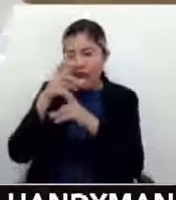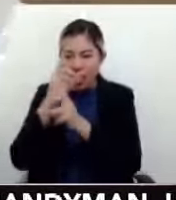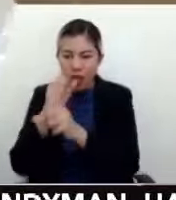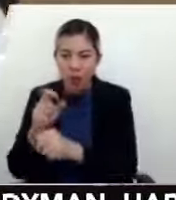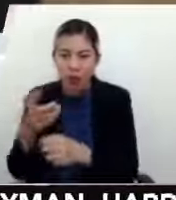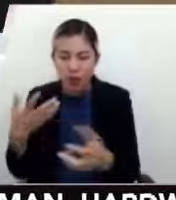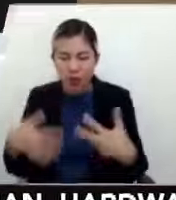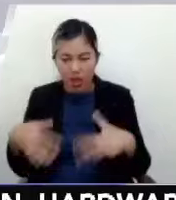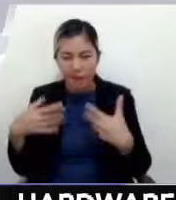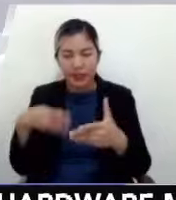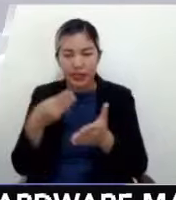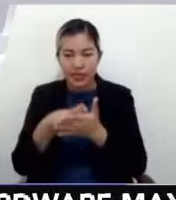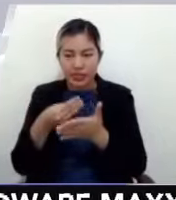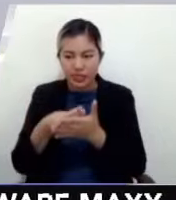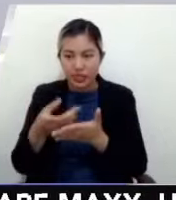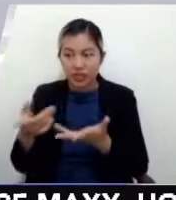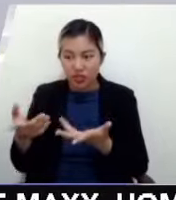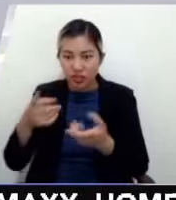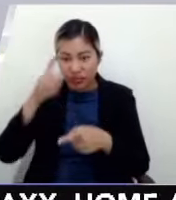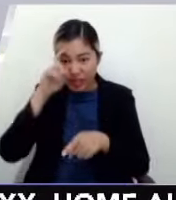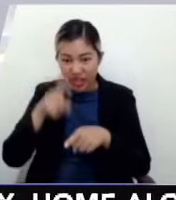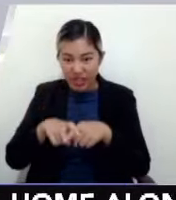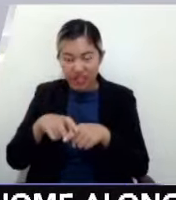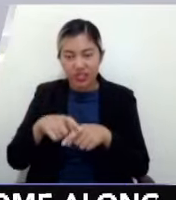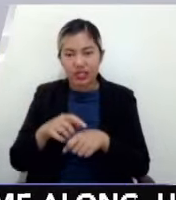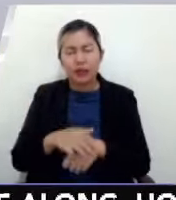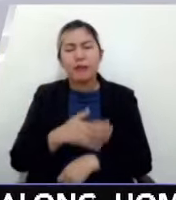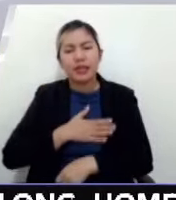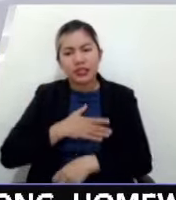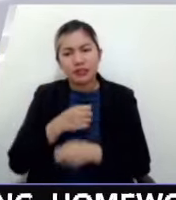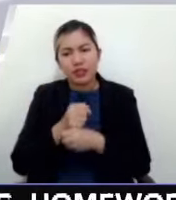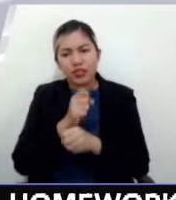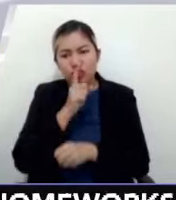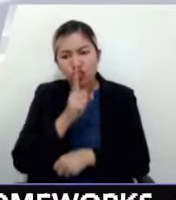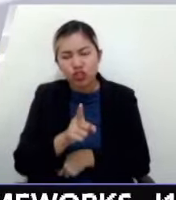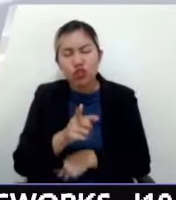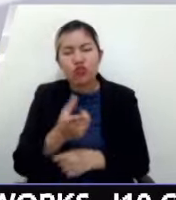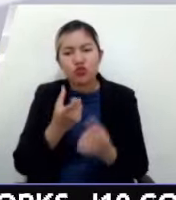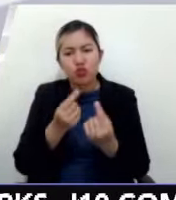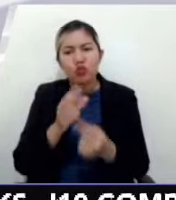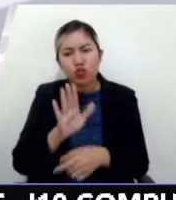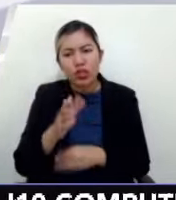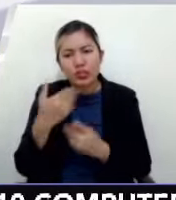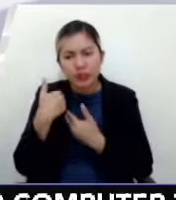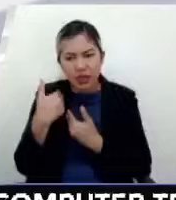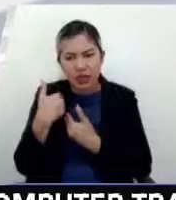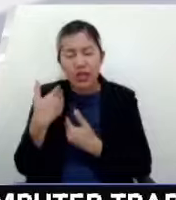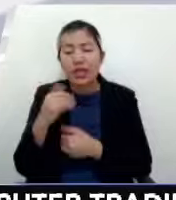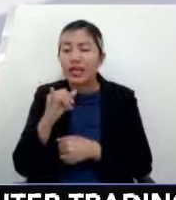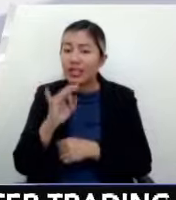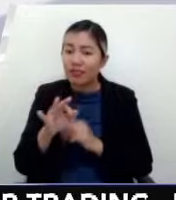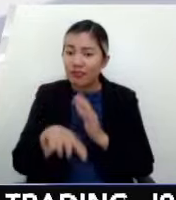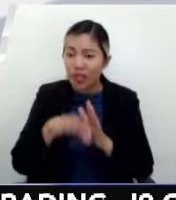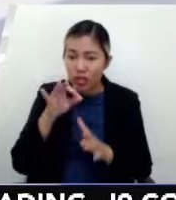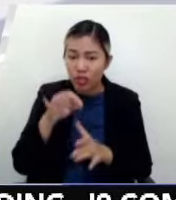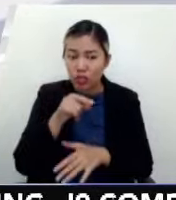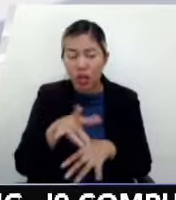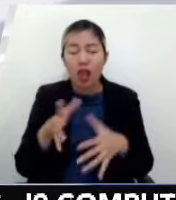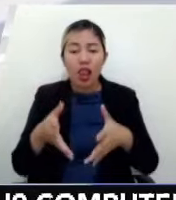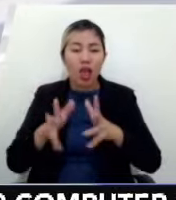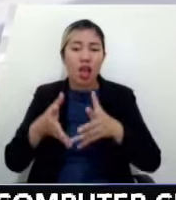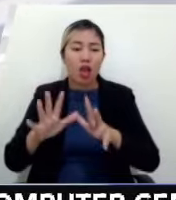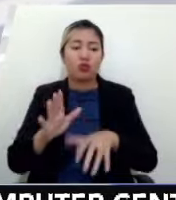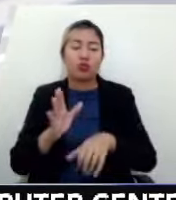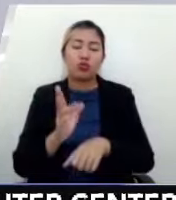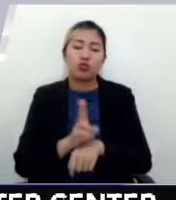na mauupahan. Please make sure that you do your due diligence kasi kapag napatunayan ho namin na hinayaan ninyo magamit ang